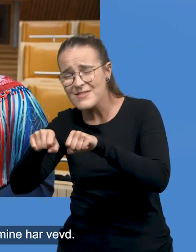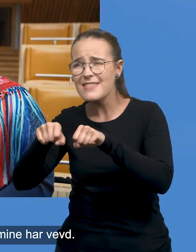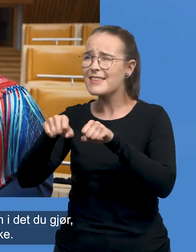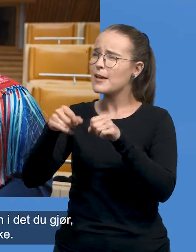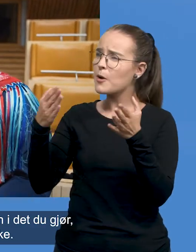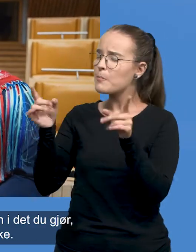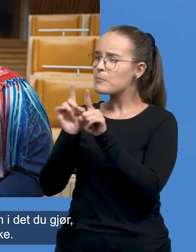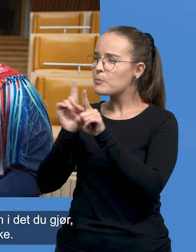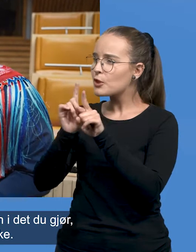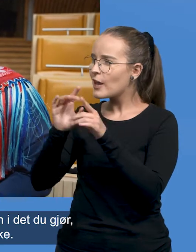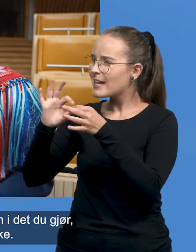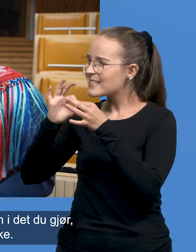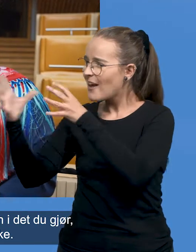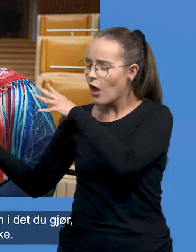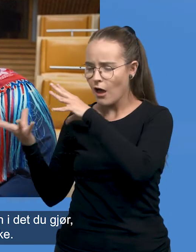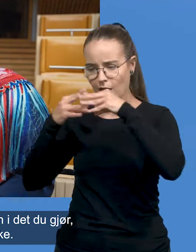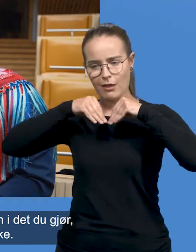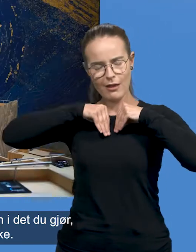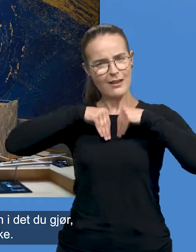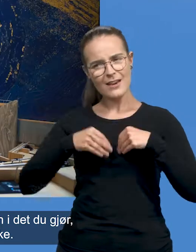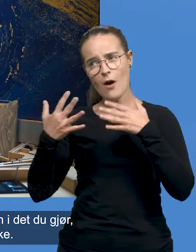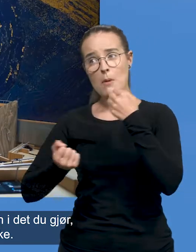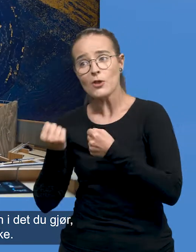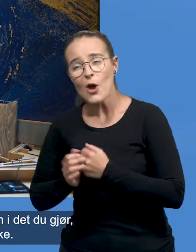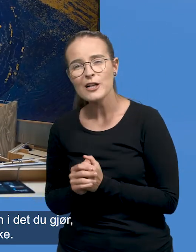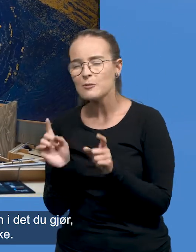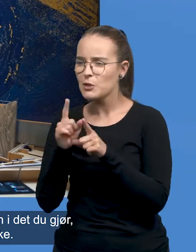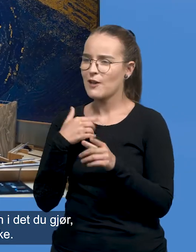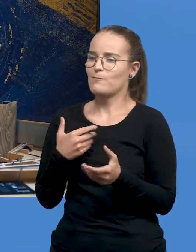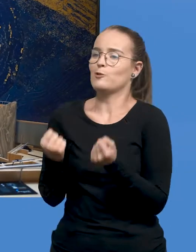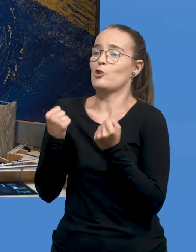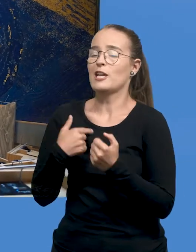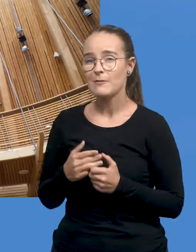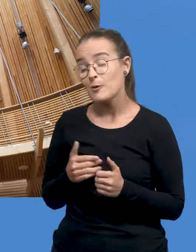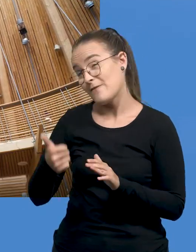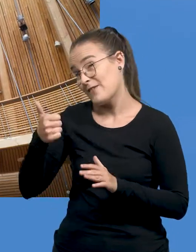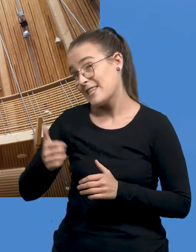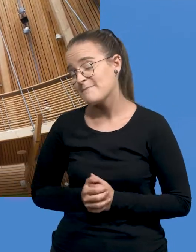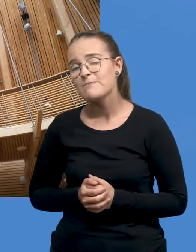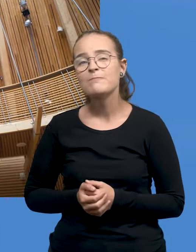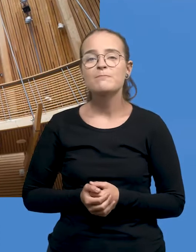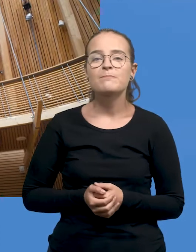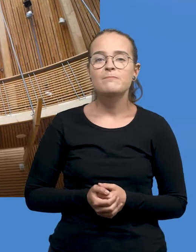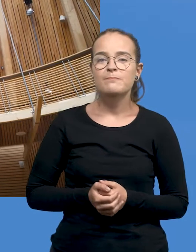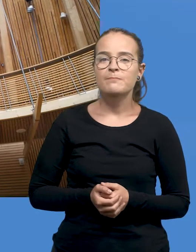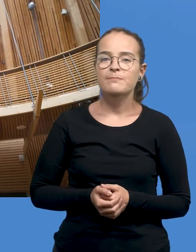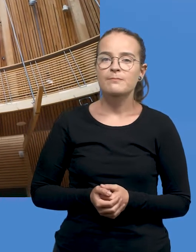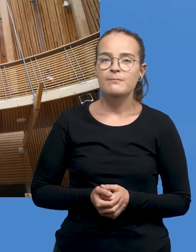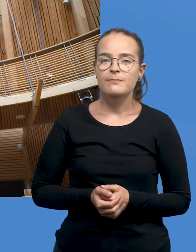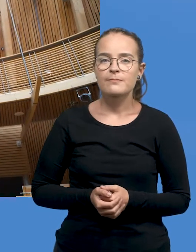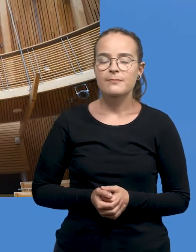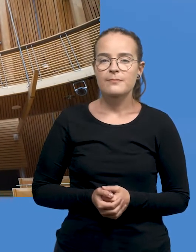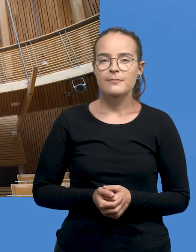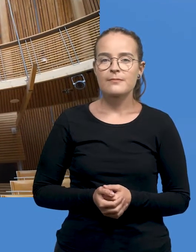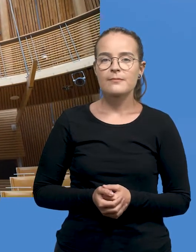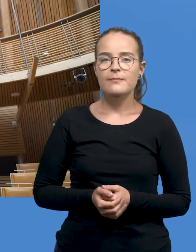Og, ja. Så du har jo hele slekta med deg i det du gjør, og det gir meg styrke. Mm. Det er viktig. Dina går rundt i plenumsalen.